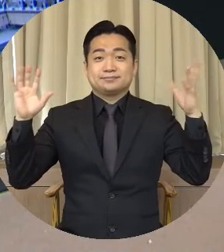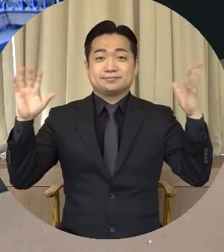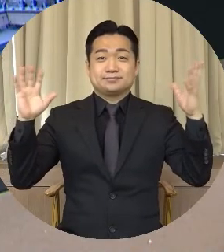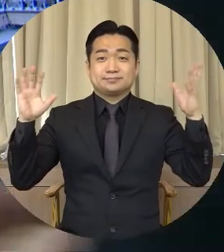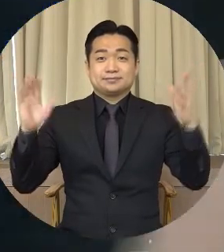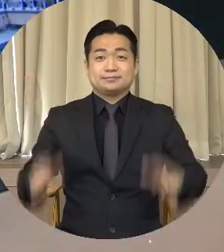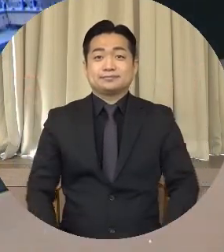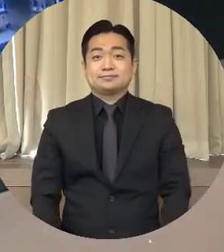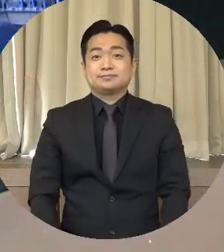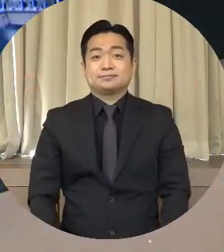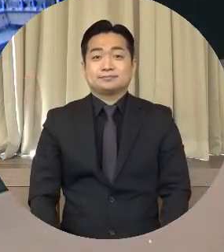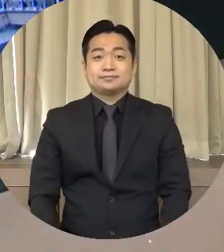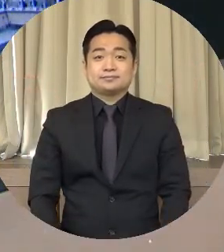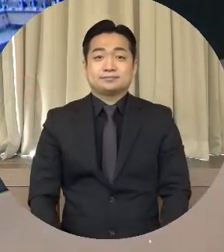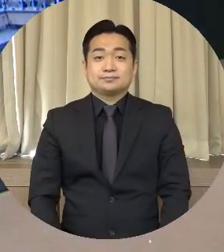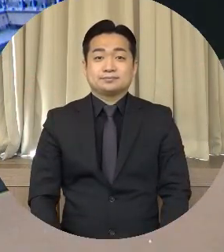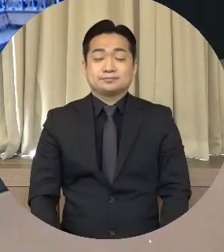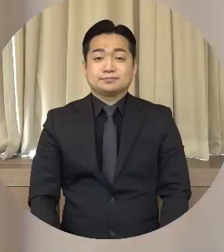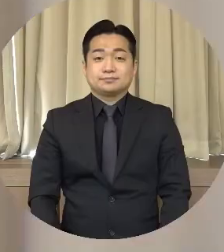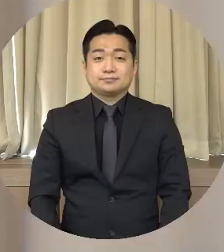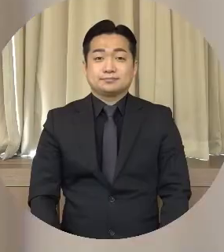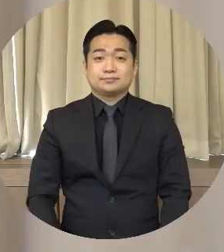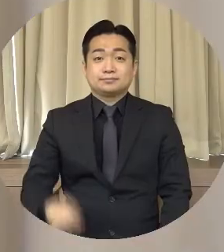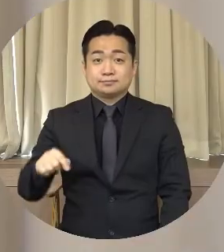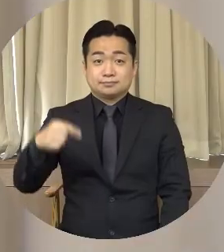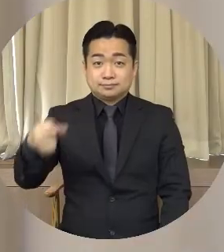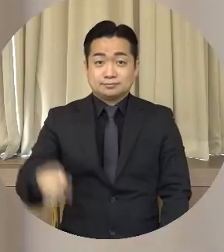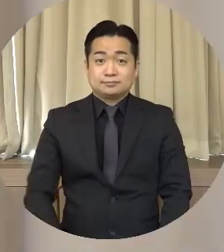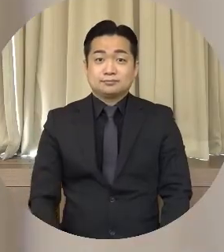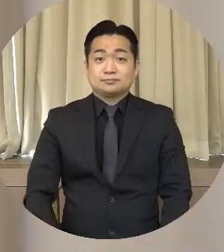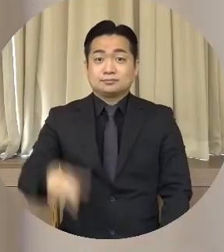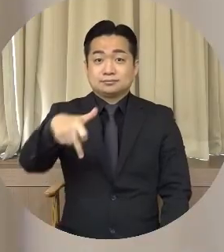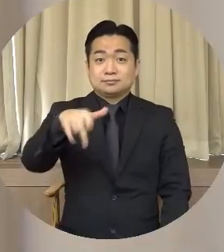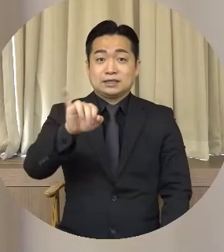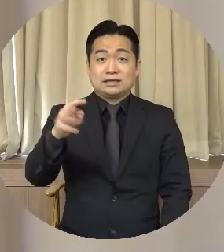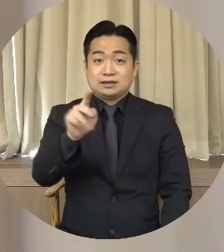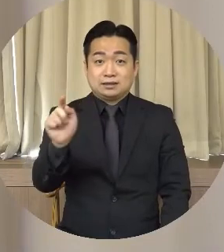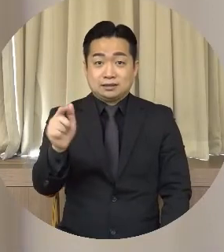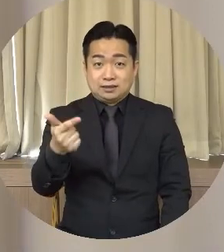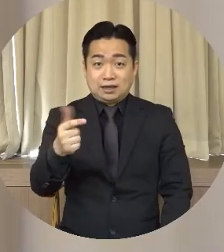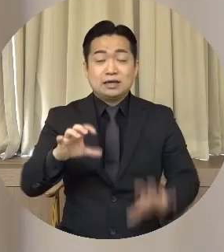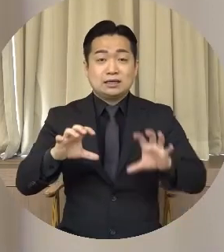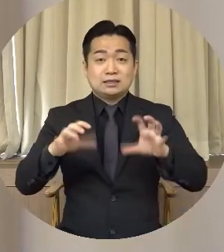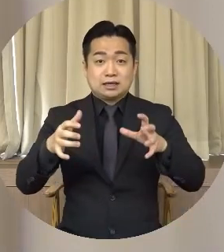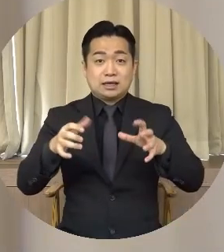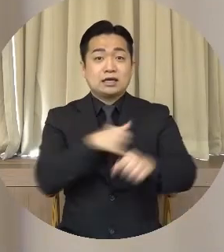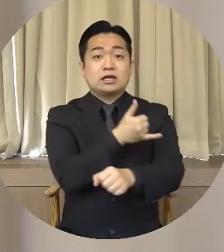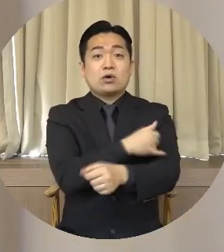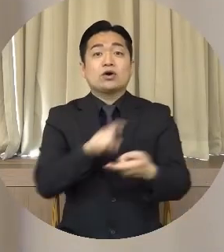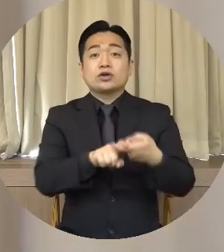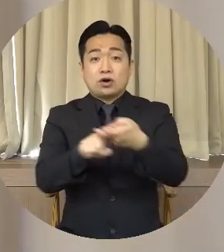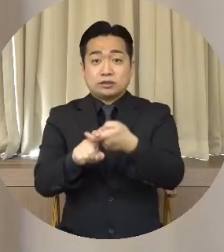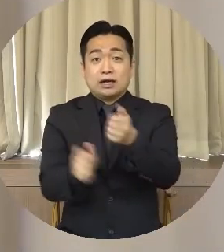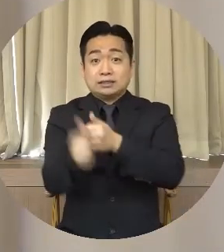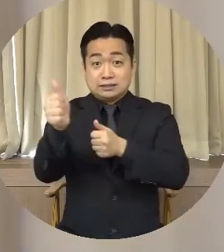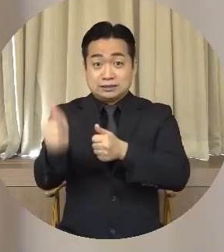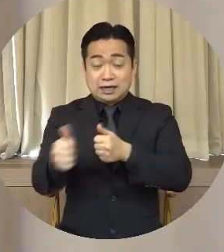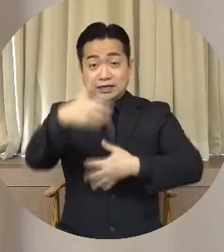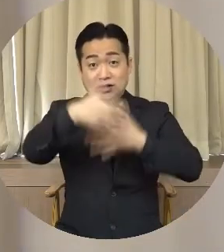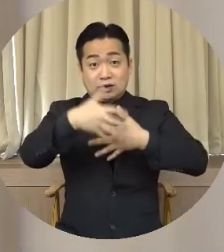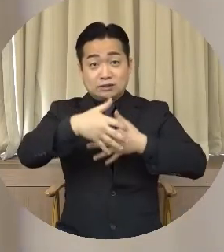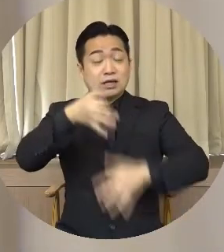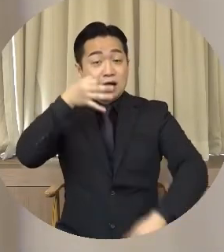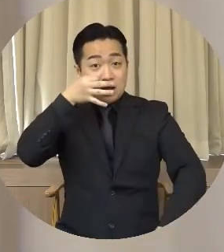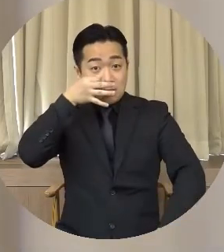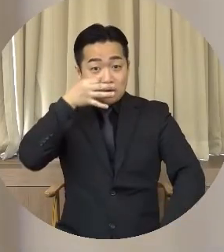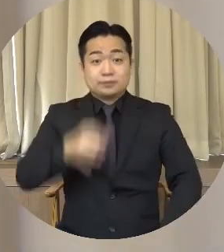예, 원장님 감사드립니다. 다음은 키란 라베로 세계노인인권연합 의장님께서 보내주신 영상 축사를 함께